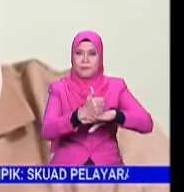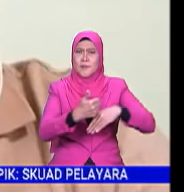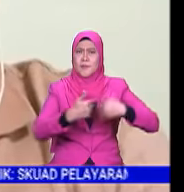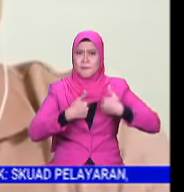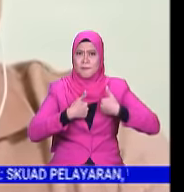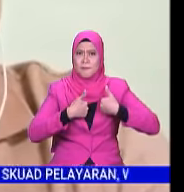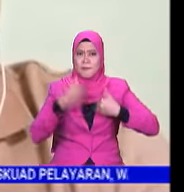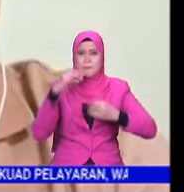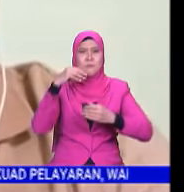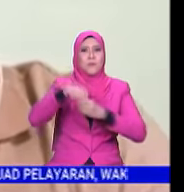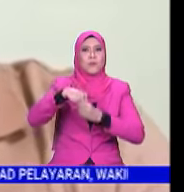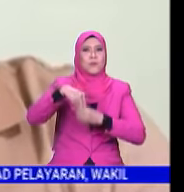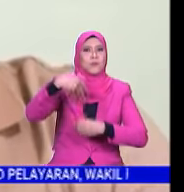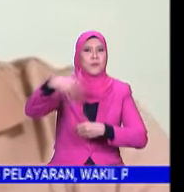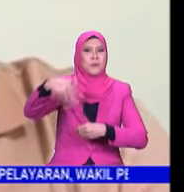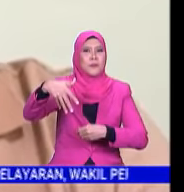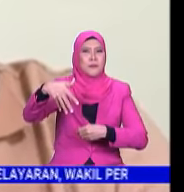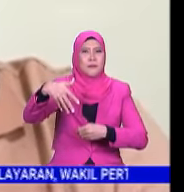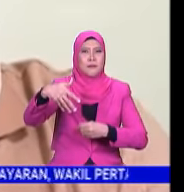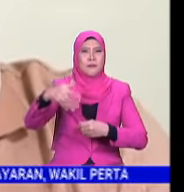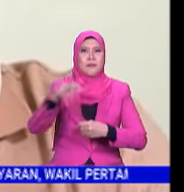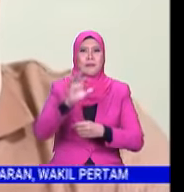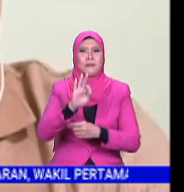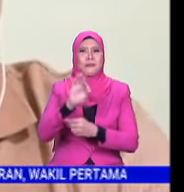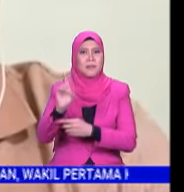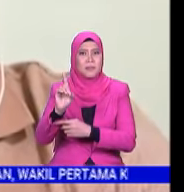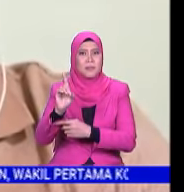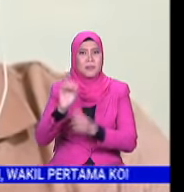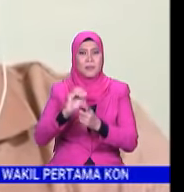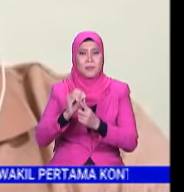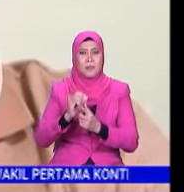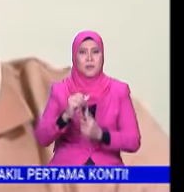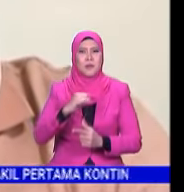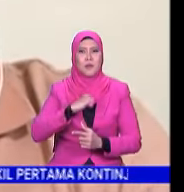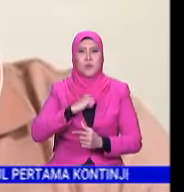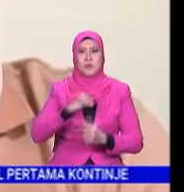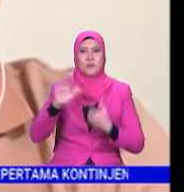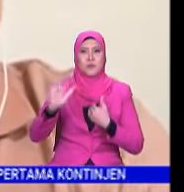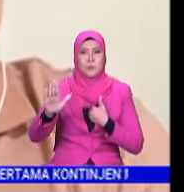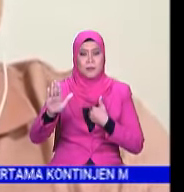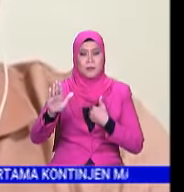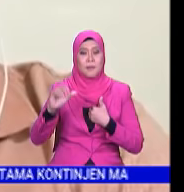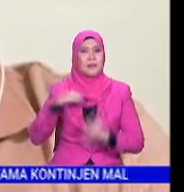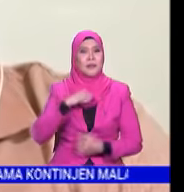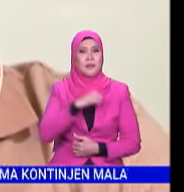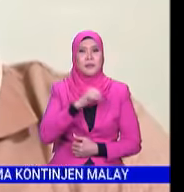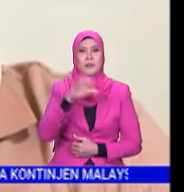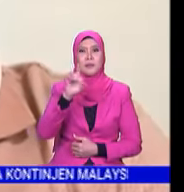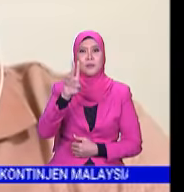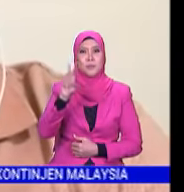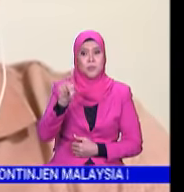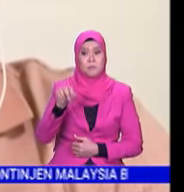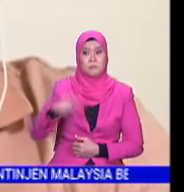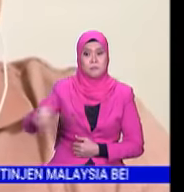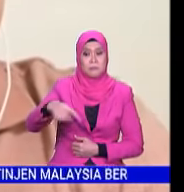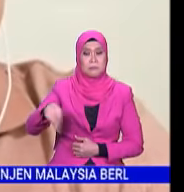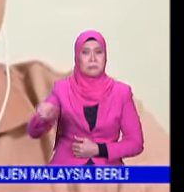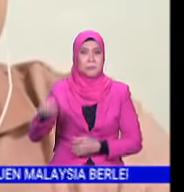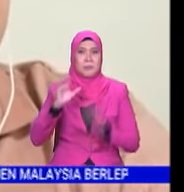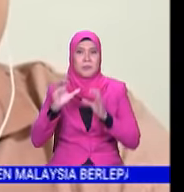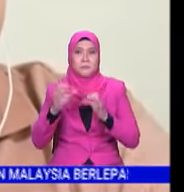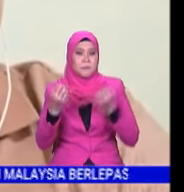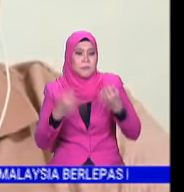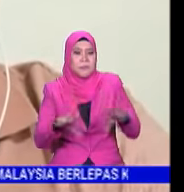tanda tangan dalam bentuk SD atau akuan bersumpah oleh Ali Dun yang mengatakan mereka telah